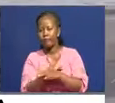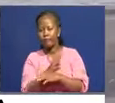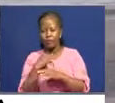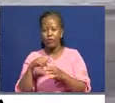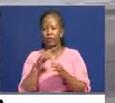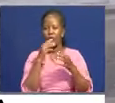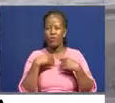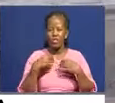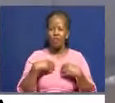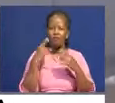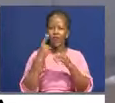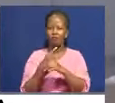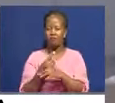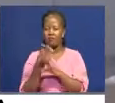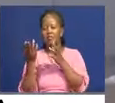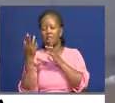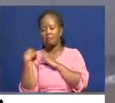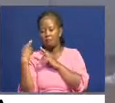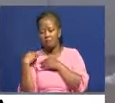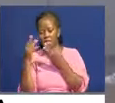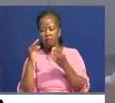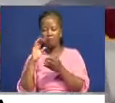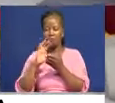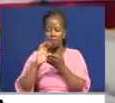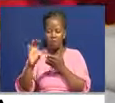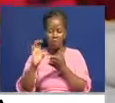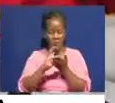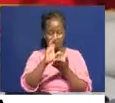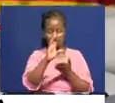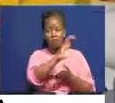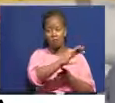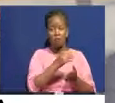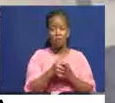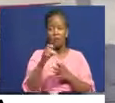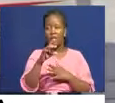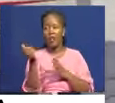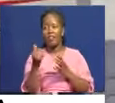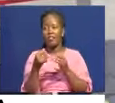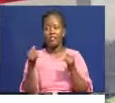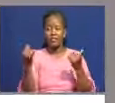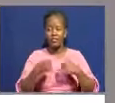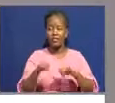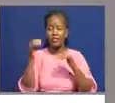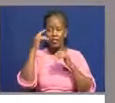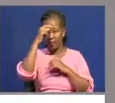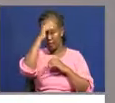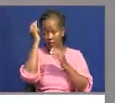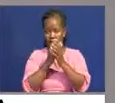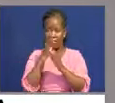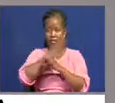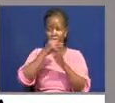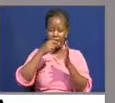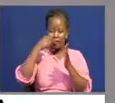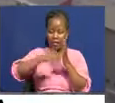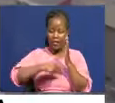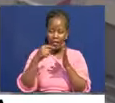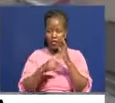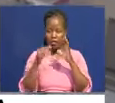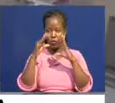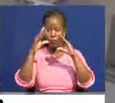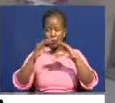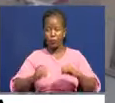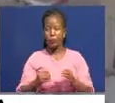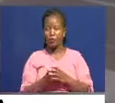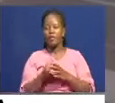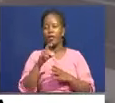majukumu. Kundi moja la majaribio likifanya majaribio ya joto baada ya injini kupoa. Kundi jingine linafanya zoezi